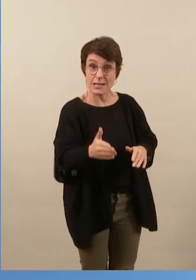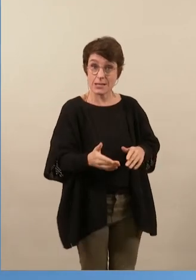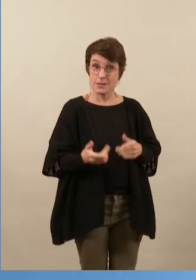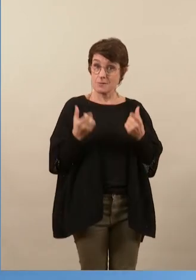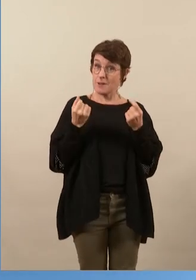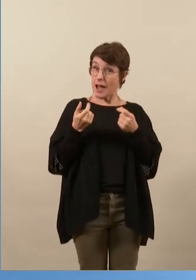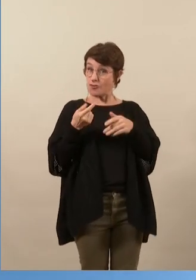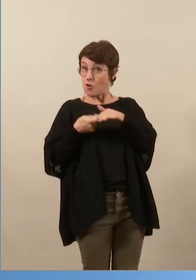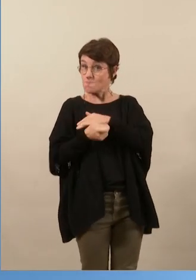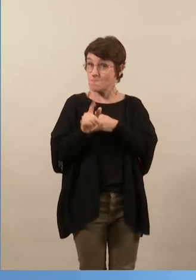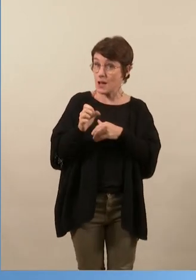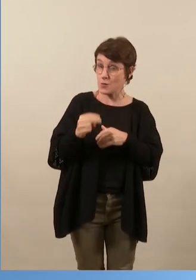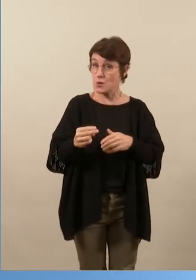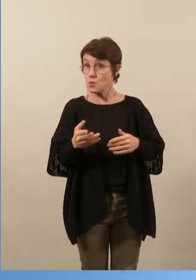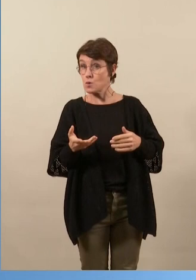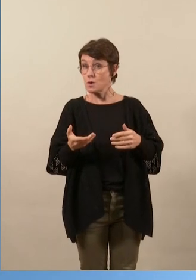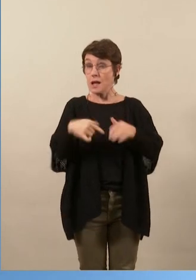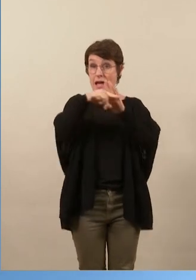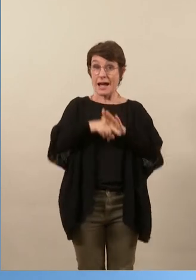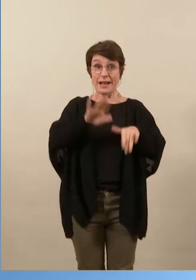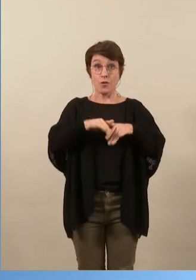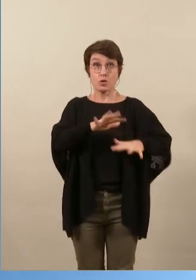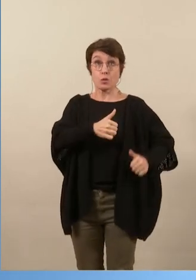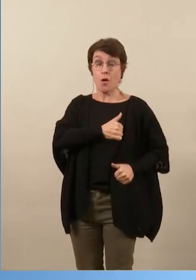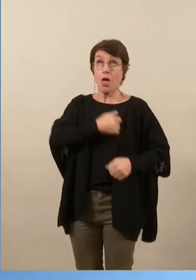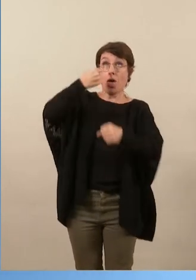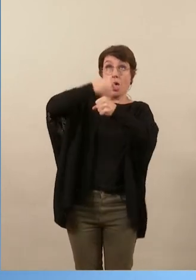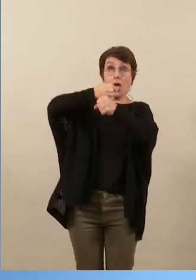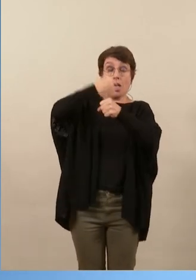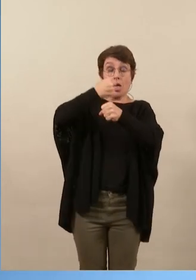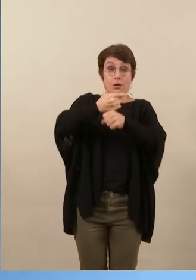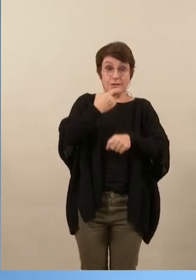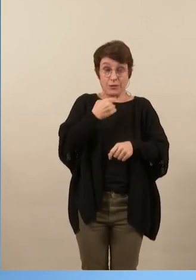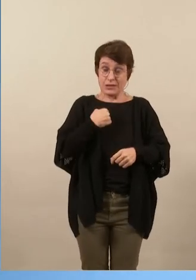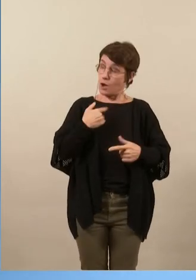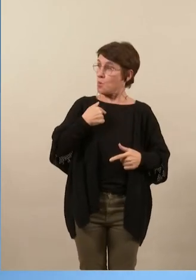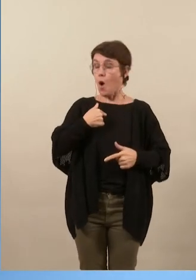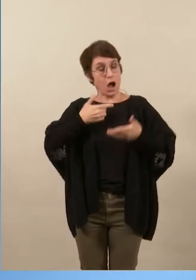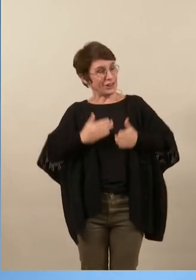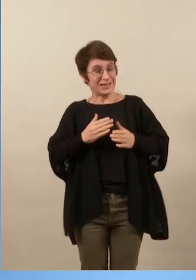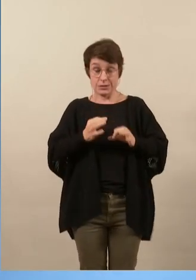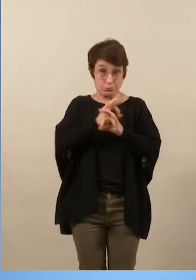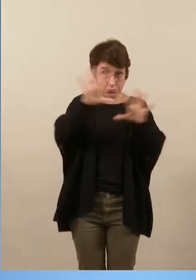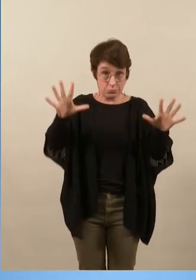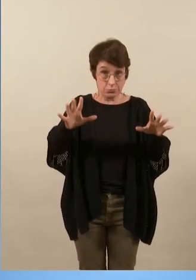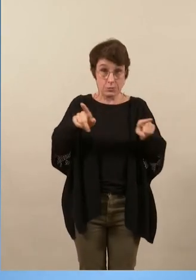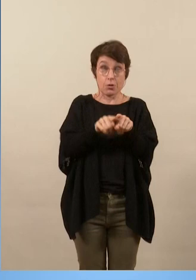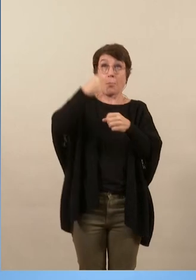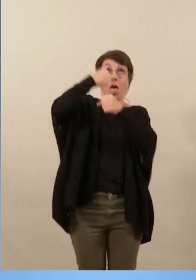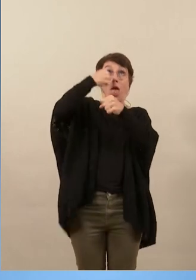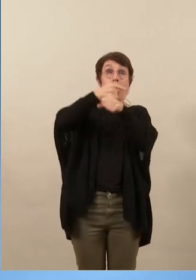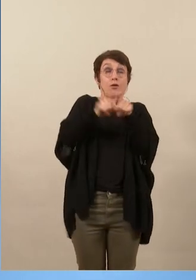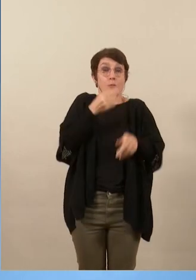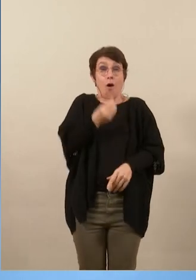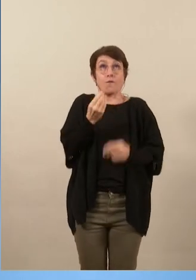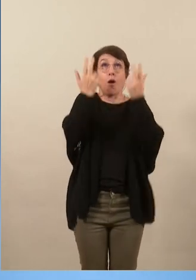pour certains et il y a les règles de fonctionnement qui Anil toute volonté personnelle il y a l' l'infantilisation il